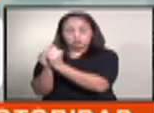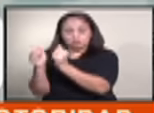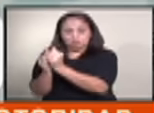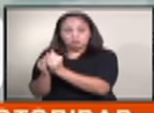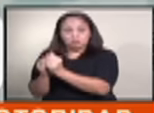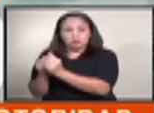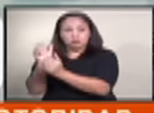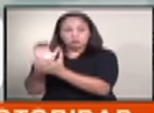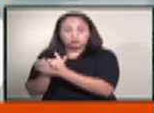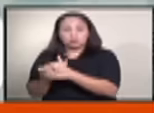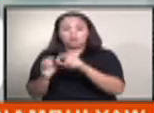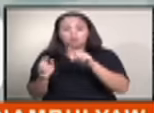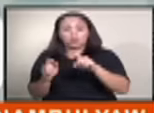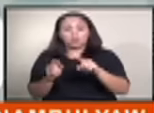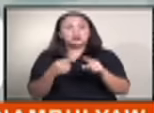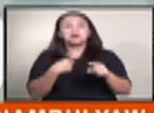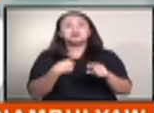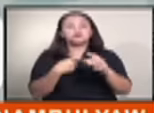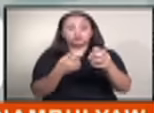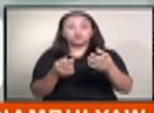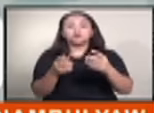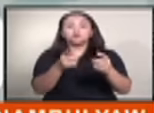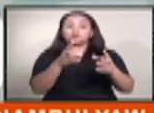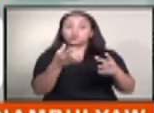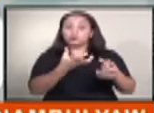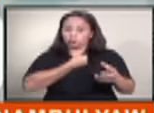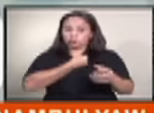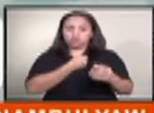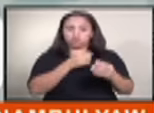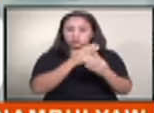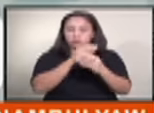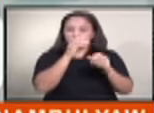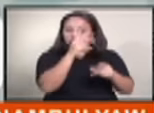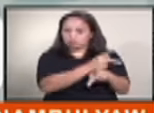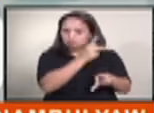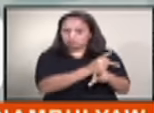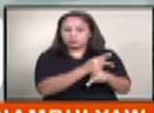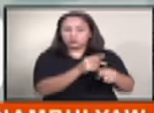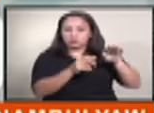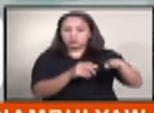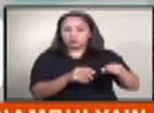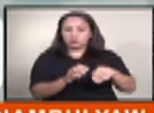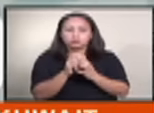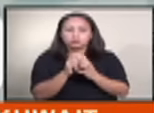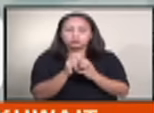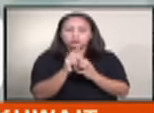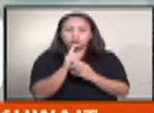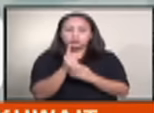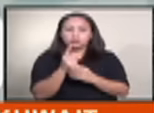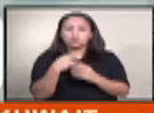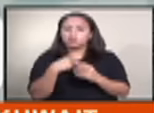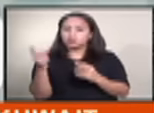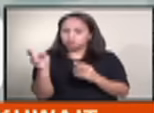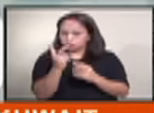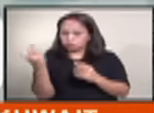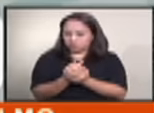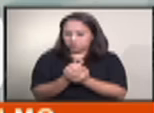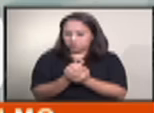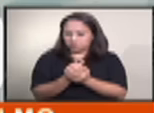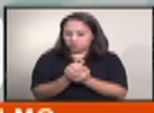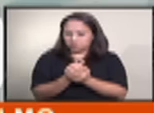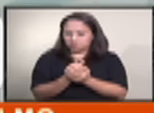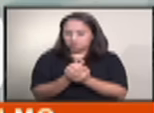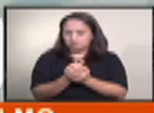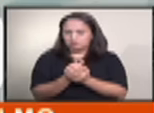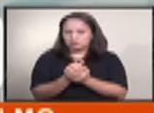bata. You're selfish. Ayaw mong lumigaya siya. Ang gusto mo, ikaw lang lumigaya. Okay naman po kami niyang dalawa dati.